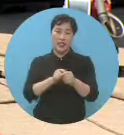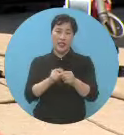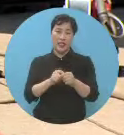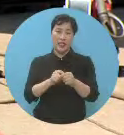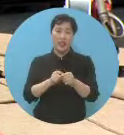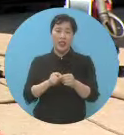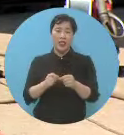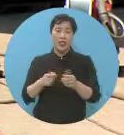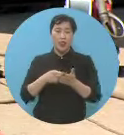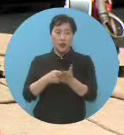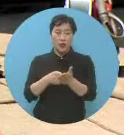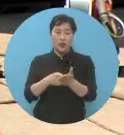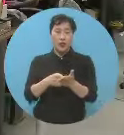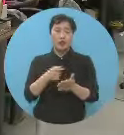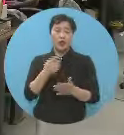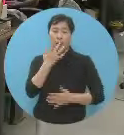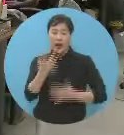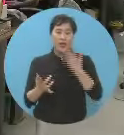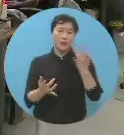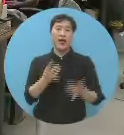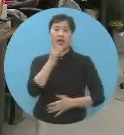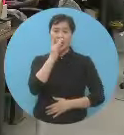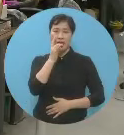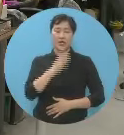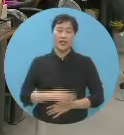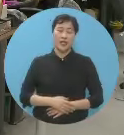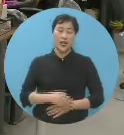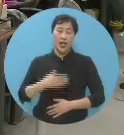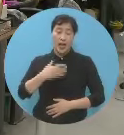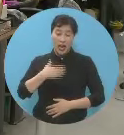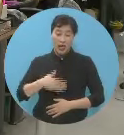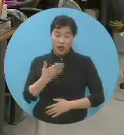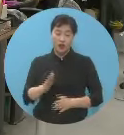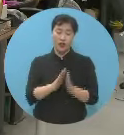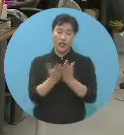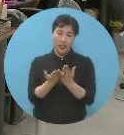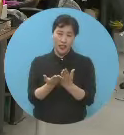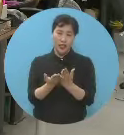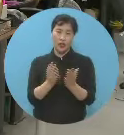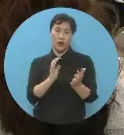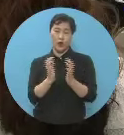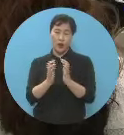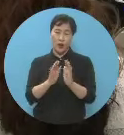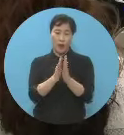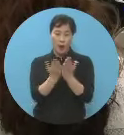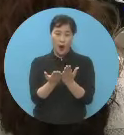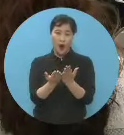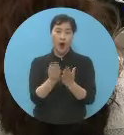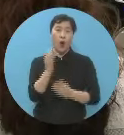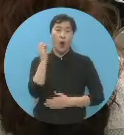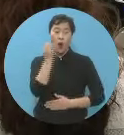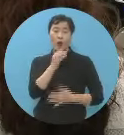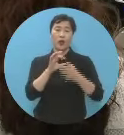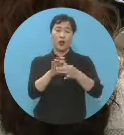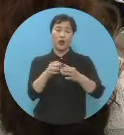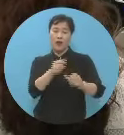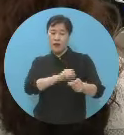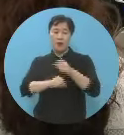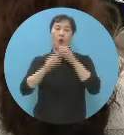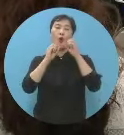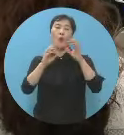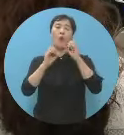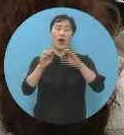신청을 못하는 사례가 없도록 안내책자와 반상회보, 누리집 등을 통해 적극적으로 알려나갈